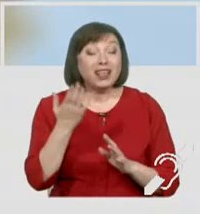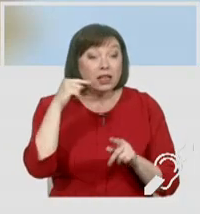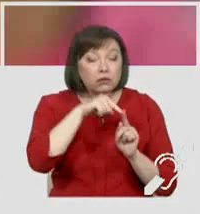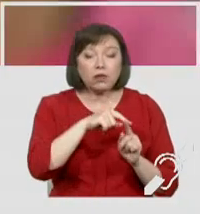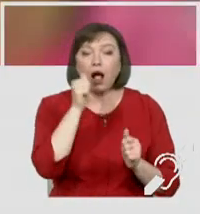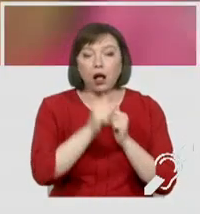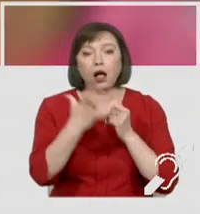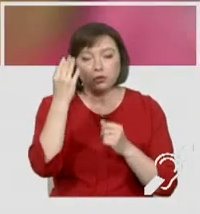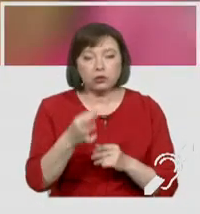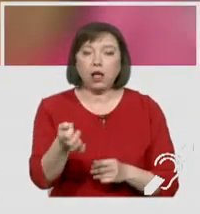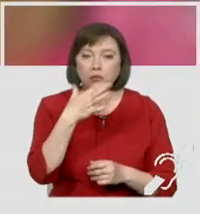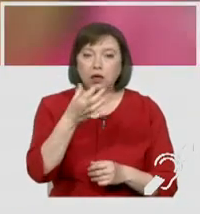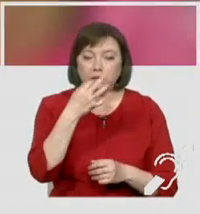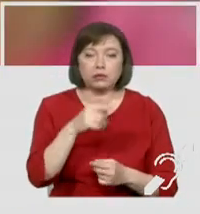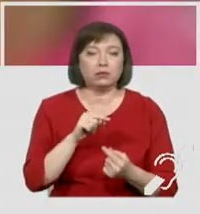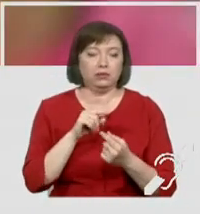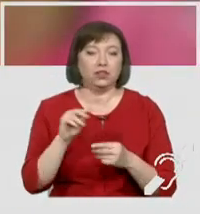ia zilnic tratament